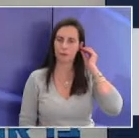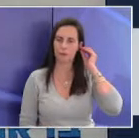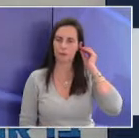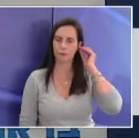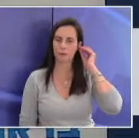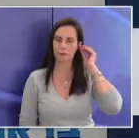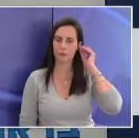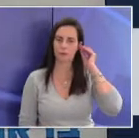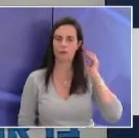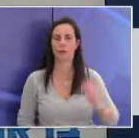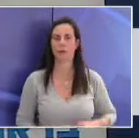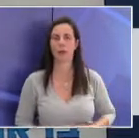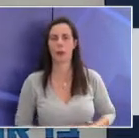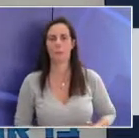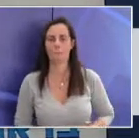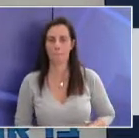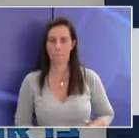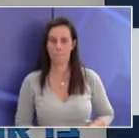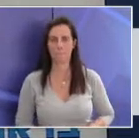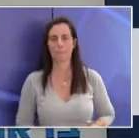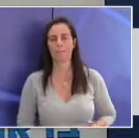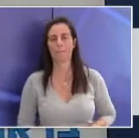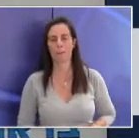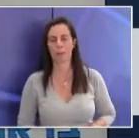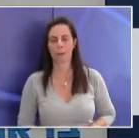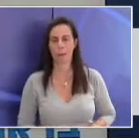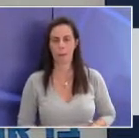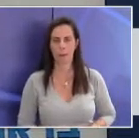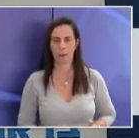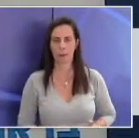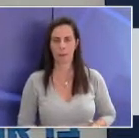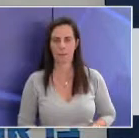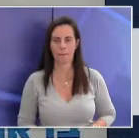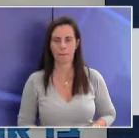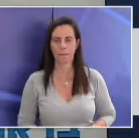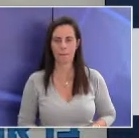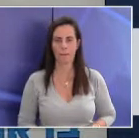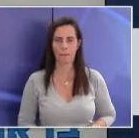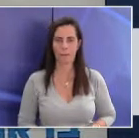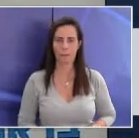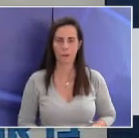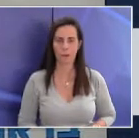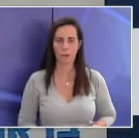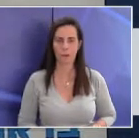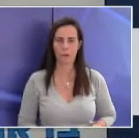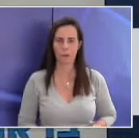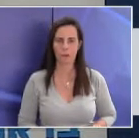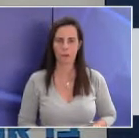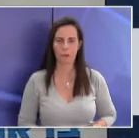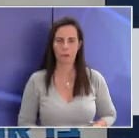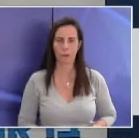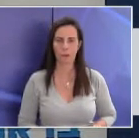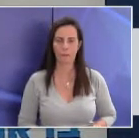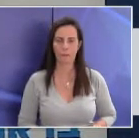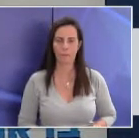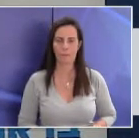קואליציה, ואם תדרוש לעצמך את תיק הביטחון, מה היעד שאתה שואף אליו, והאם היה תיאום בינך לבין לפיד בימים האחרונים,